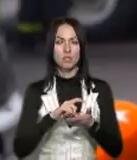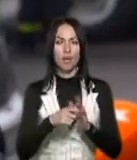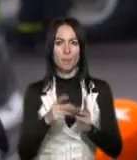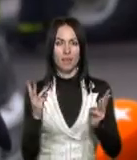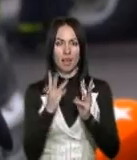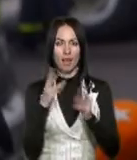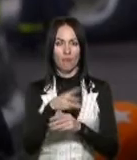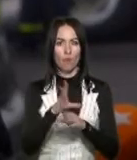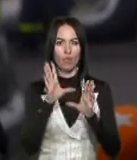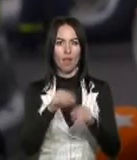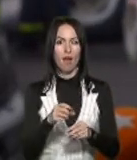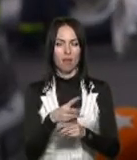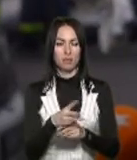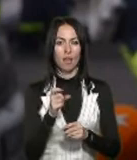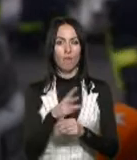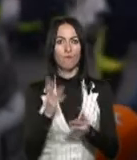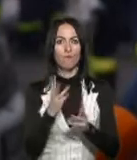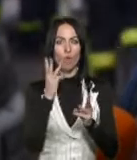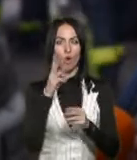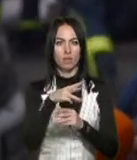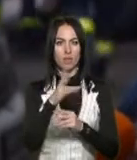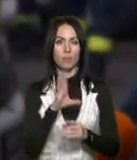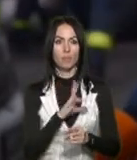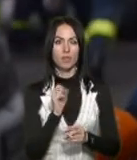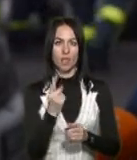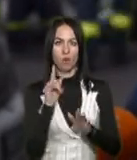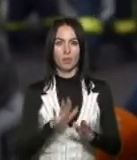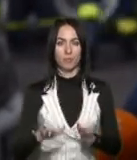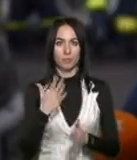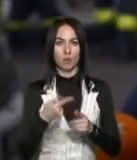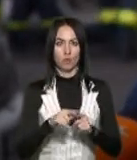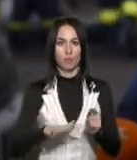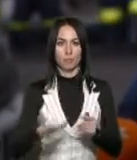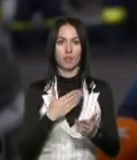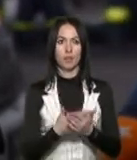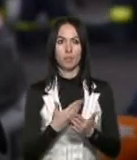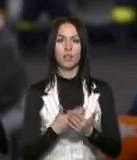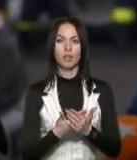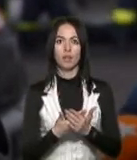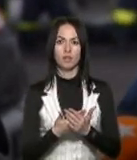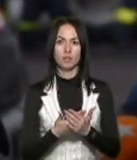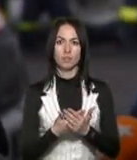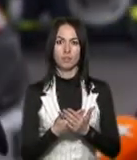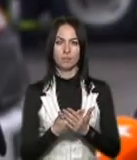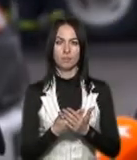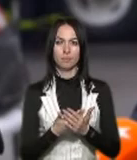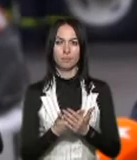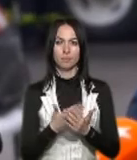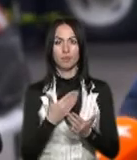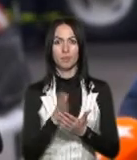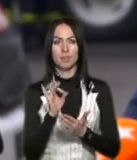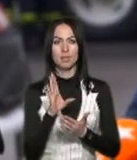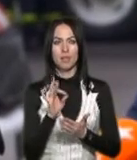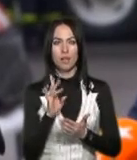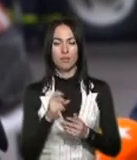коридорах. Вогнегасник повинен бути на одне приміщення. Якщо в даному приміщенні, наприклад, там або серверна,